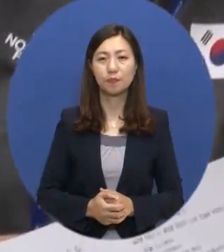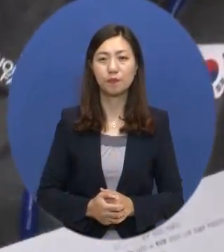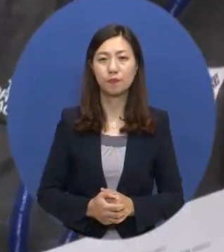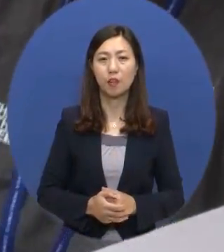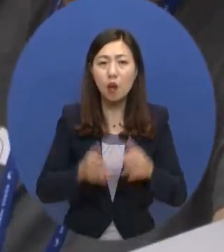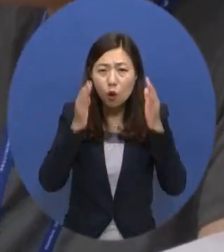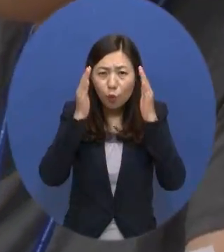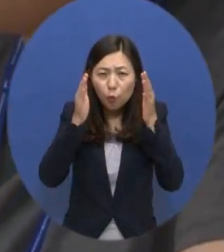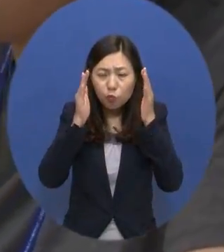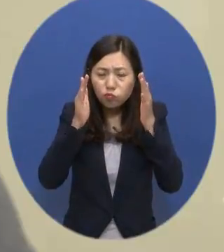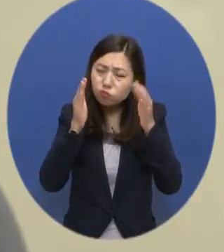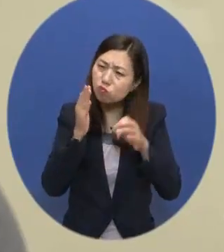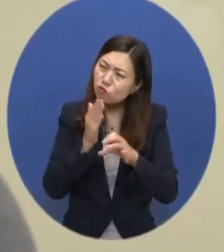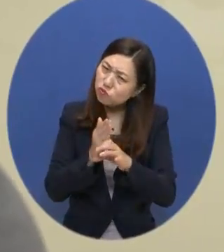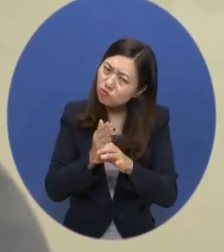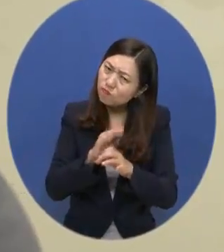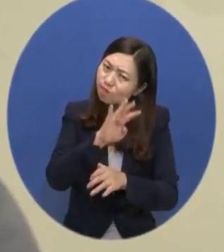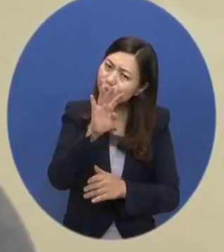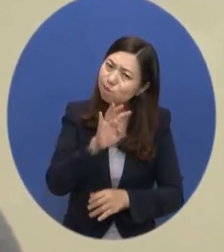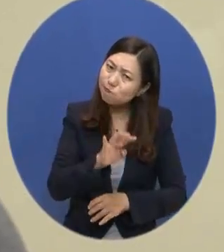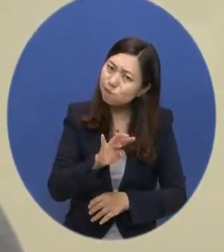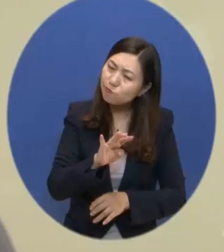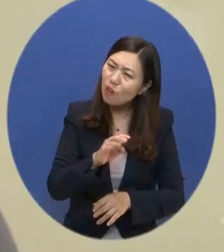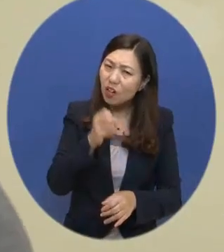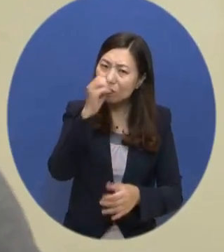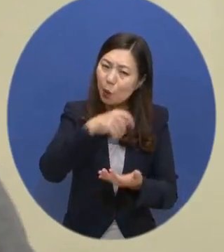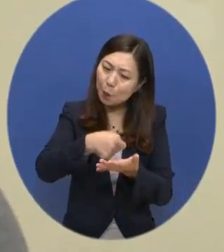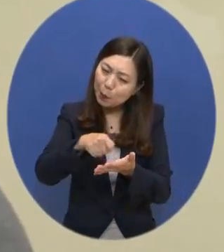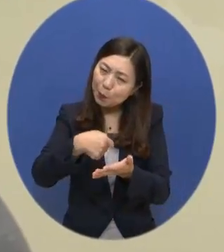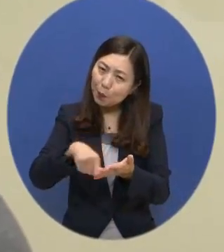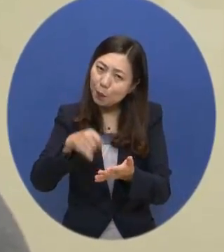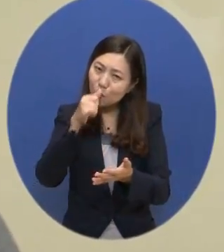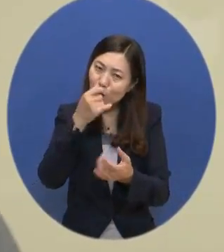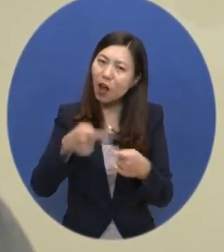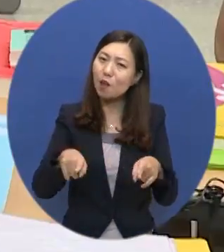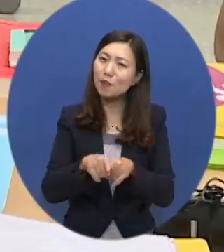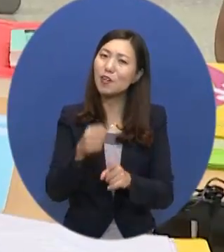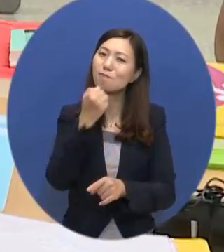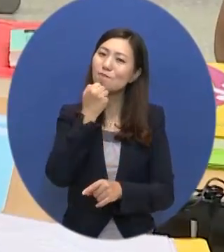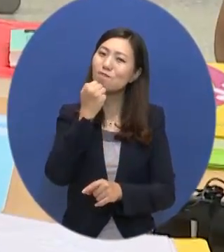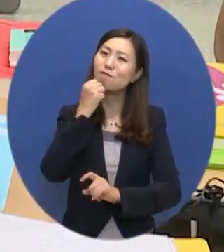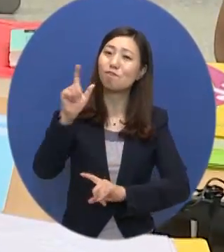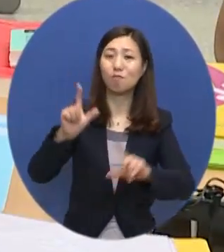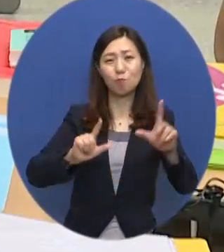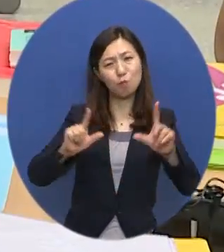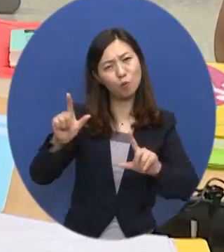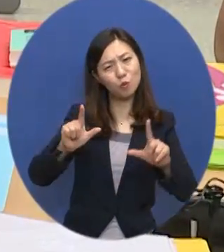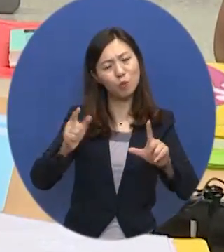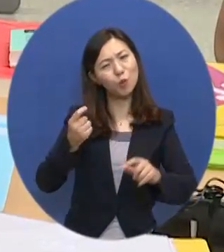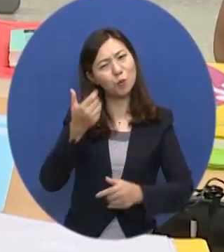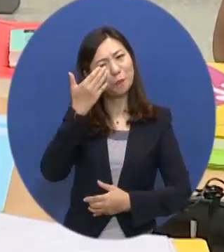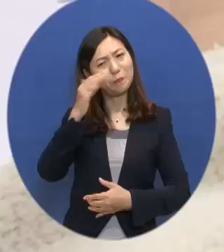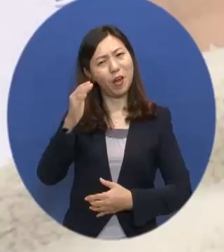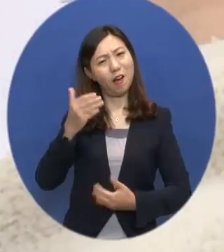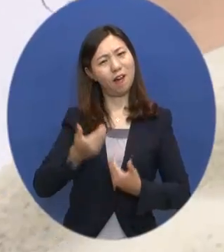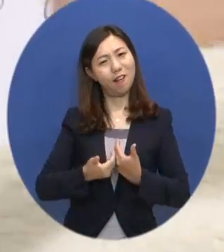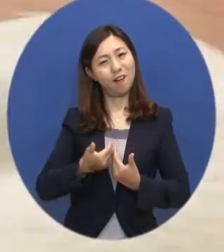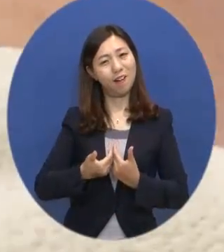수업을 듣는 것 같기도 하고 끄적끄적 필기도 하고 함께 웃기도 하는 모습이 어쩐지 낯선데요.